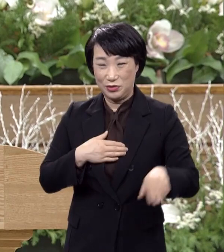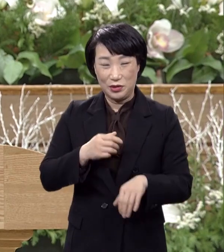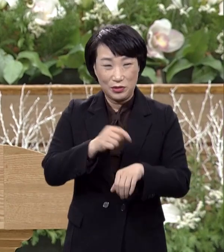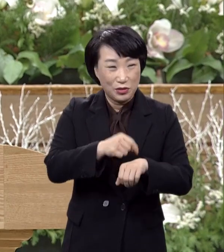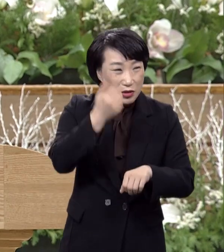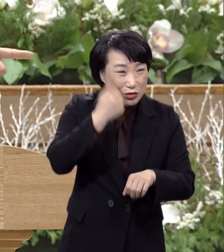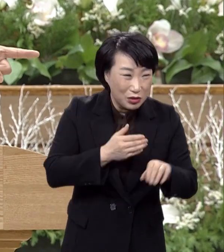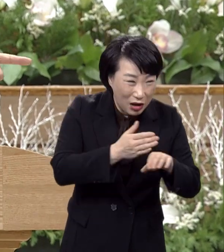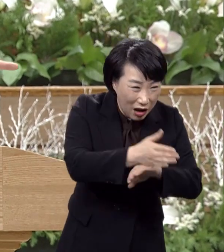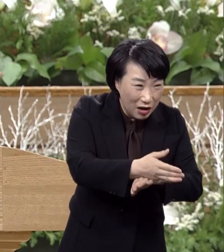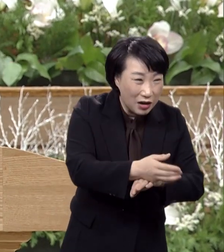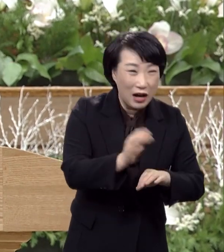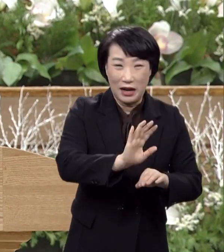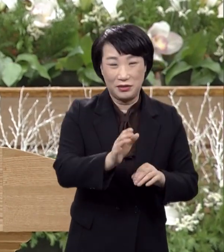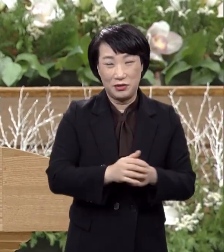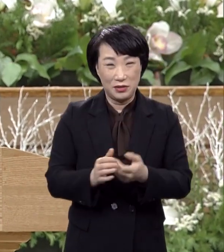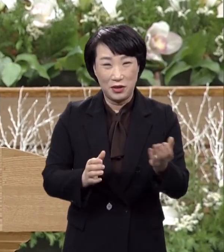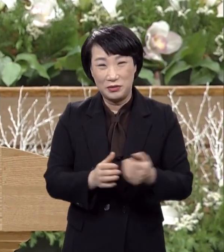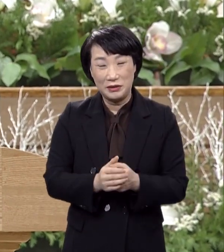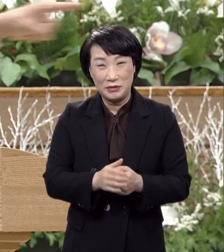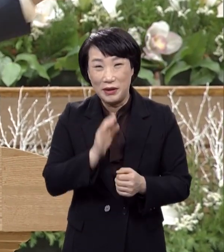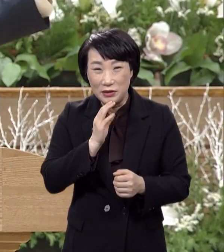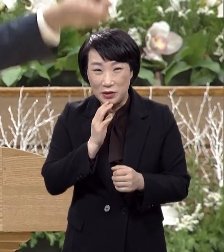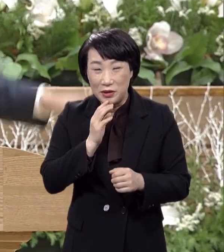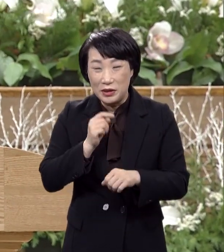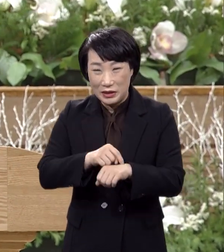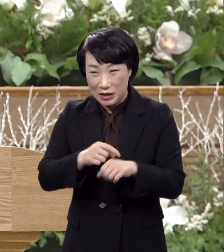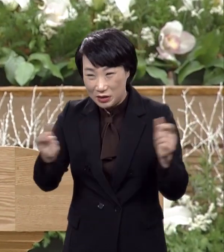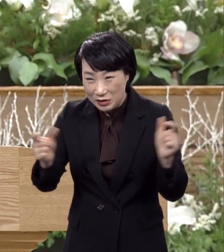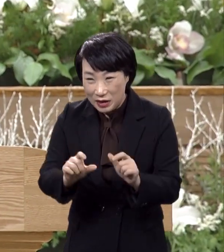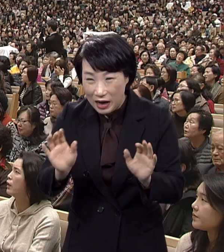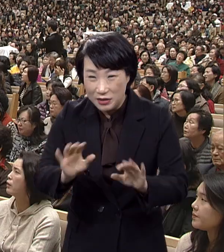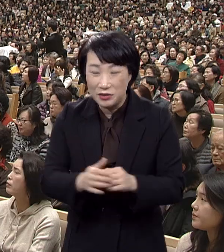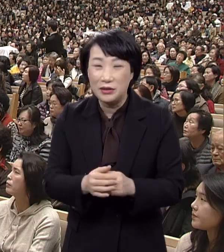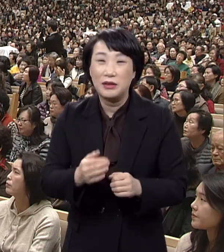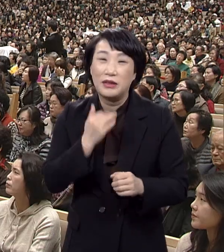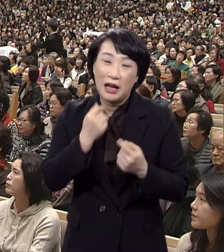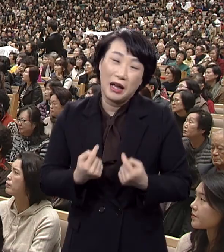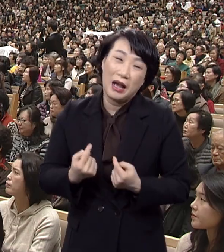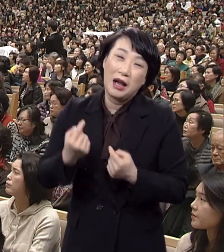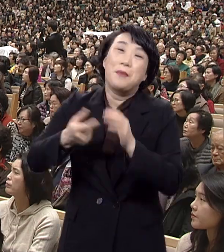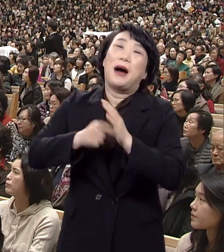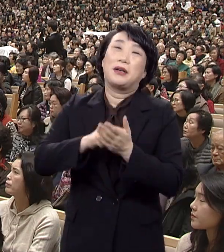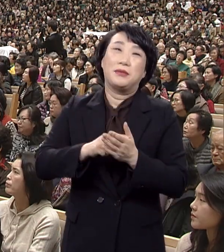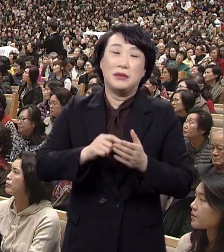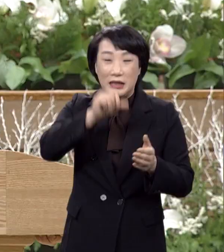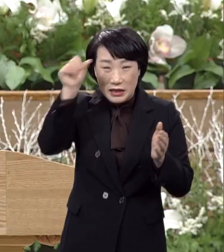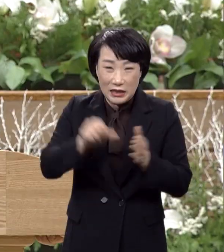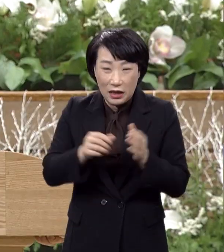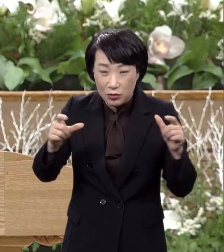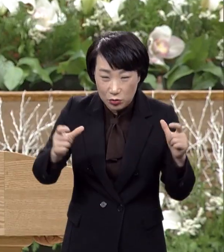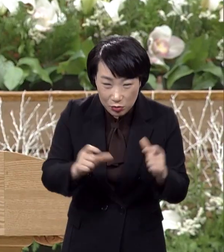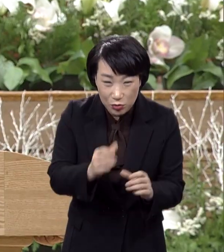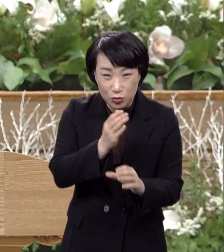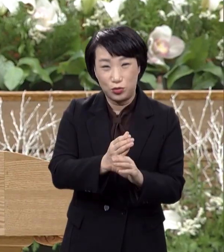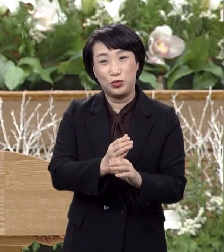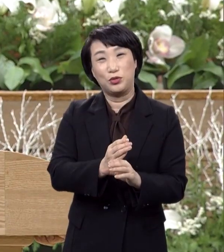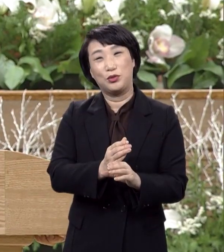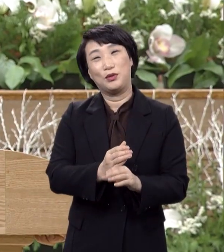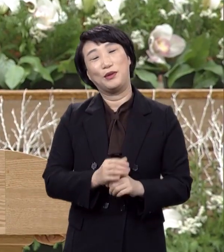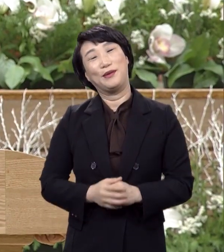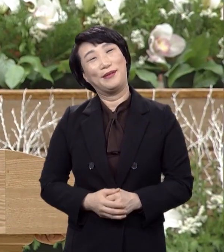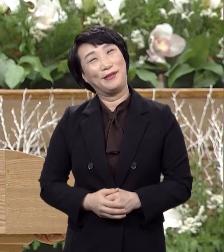않고 그 나이만큼 늙어가고 나이만큼 죽어간다 이 말이요. 죽어간다. 이 세월처럼 인생한 것이 어디